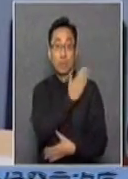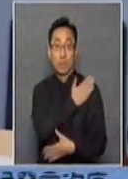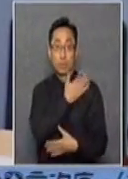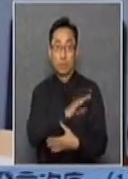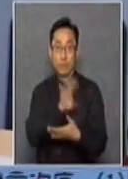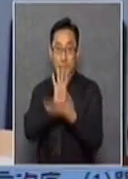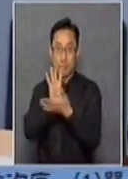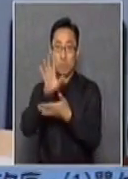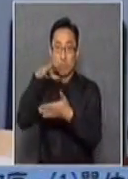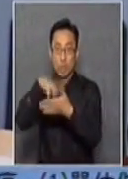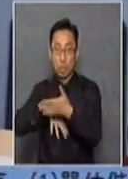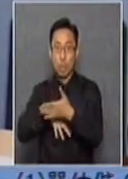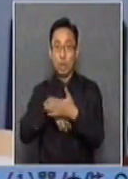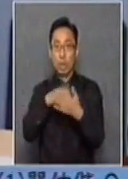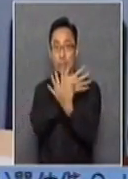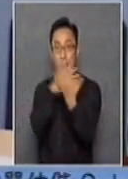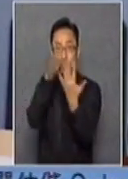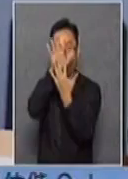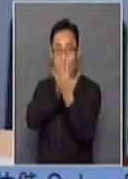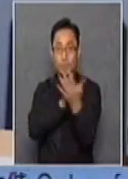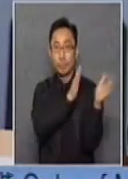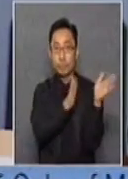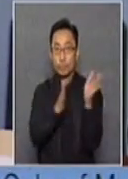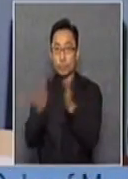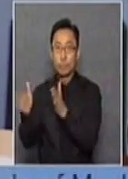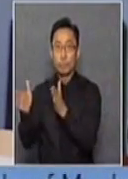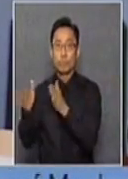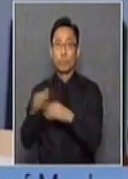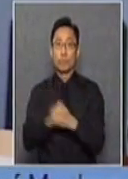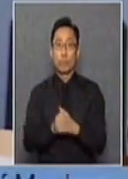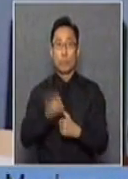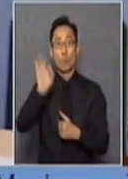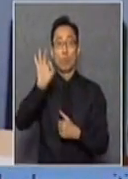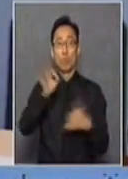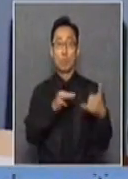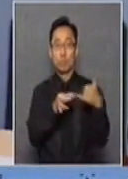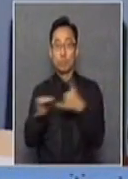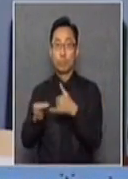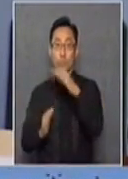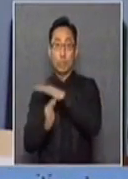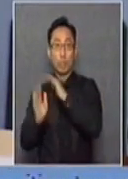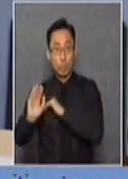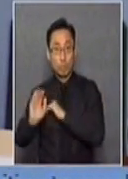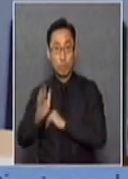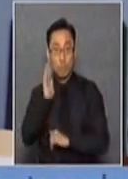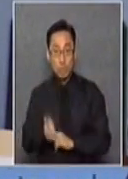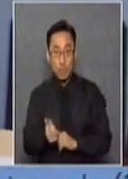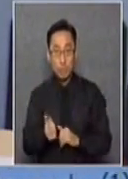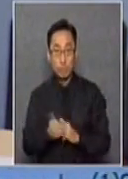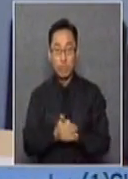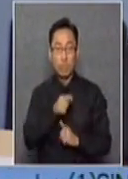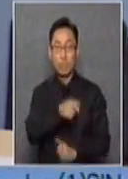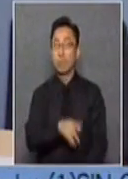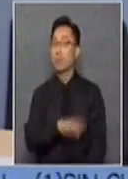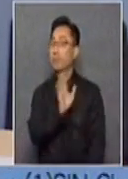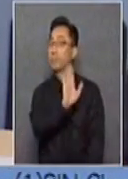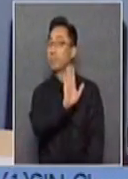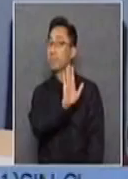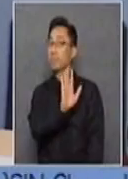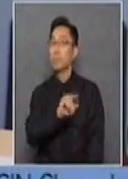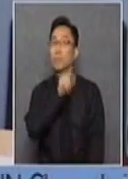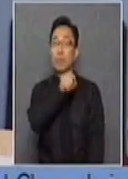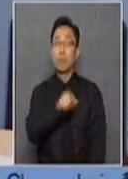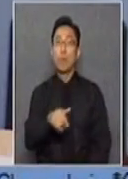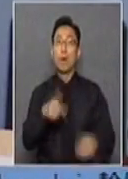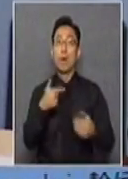這個時間表路線圖，那就收貨即刻不拉了，你合不合理先？他說不行，沒有政策